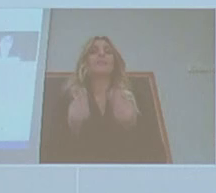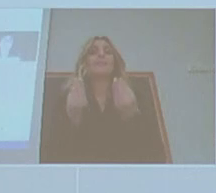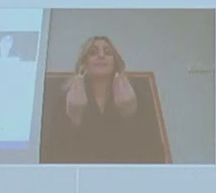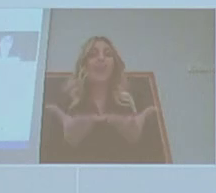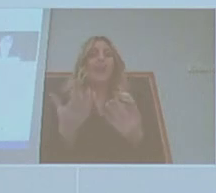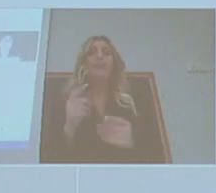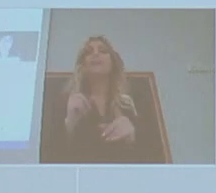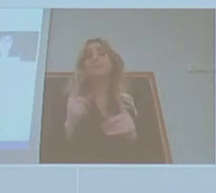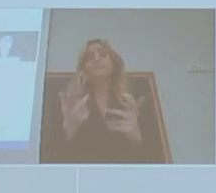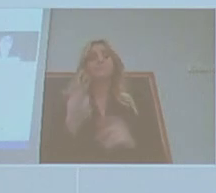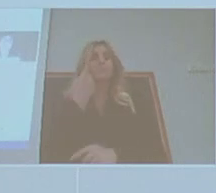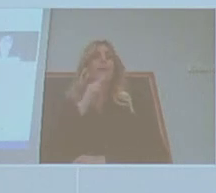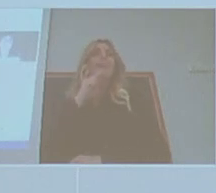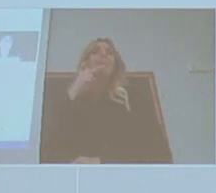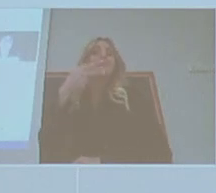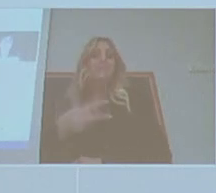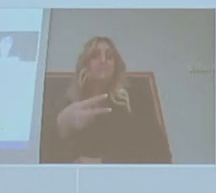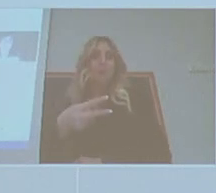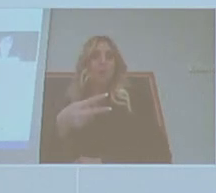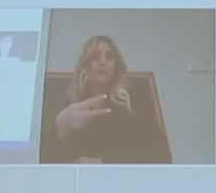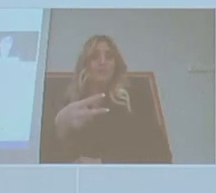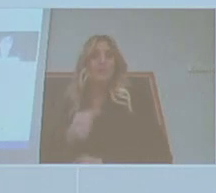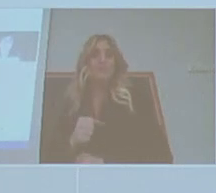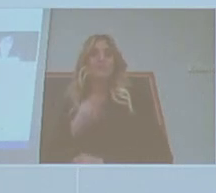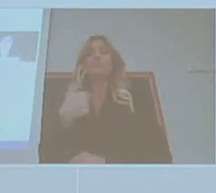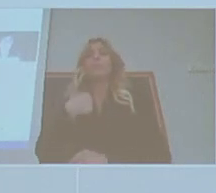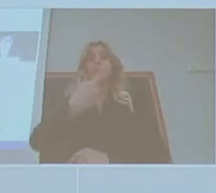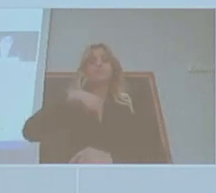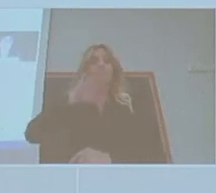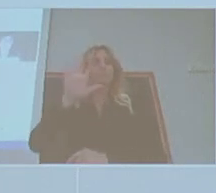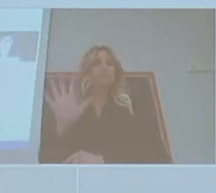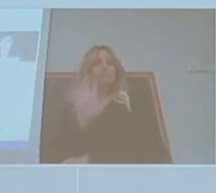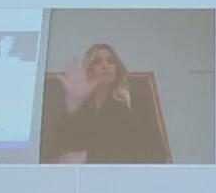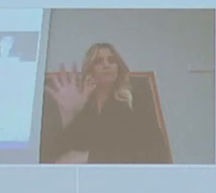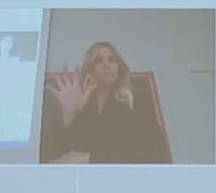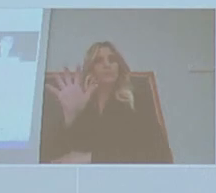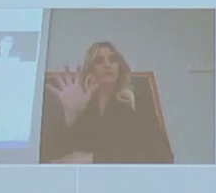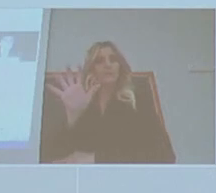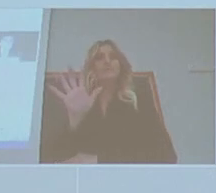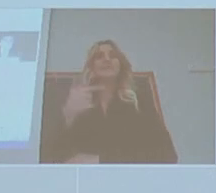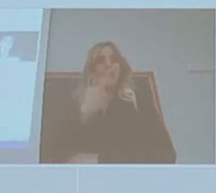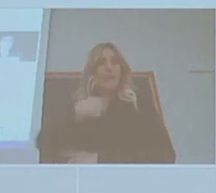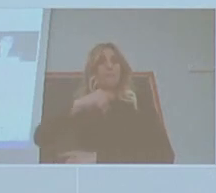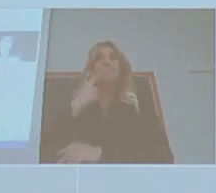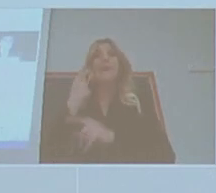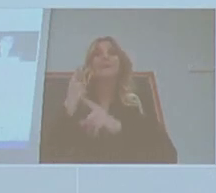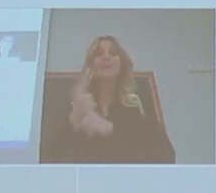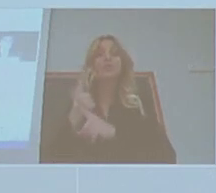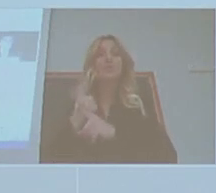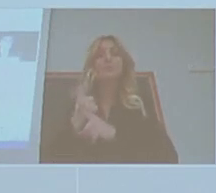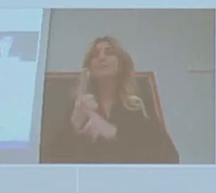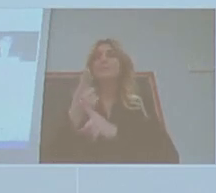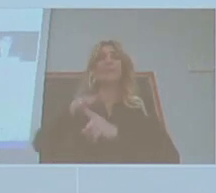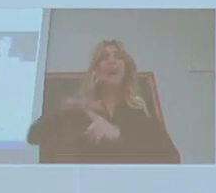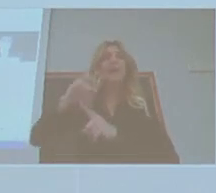una risposta a quelle che ci sono sembrate le necessità manifestate